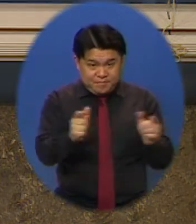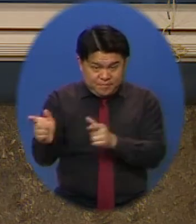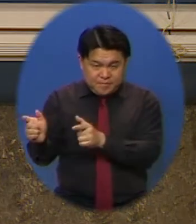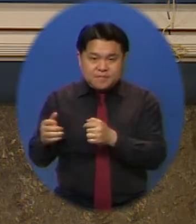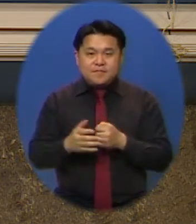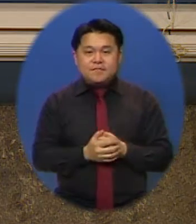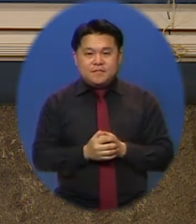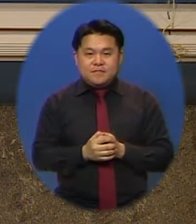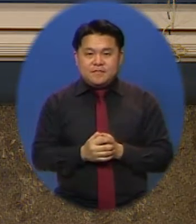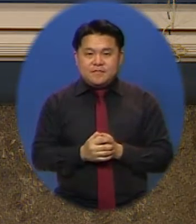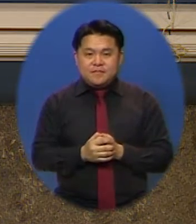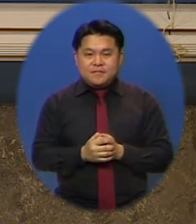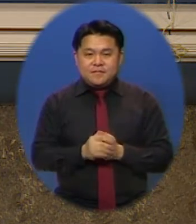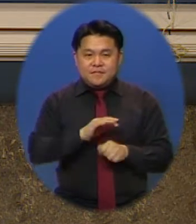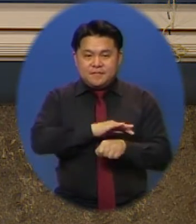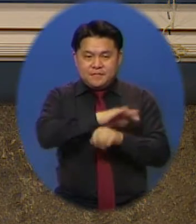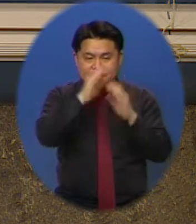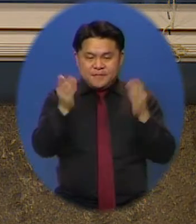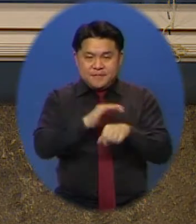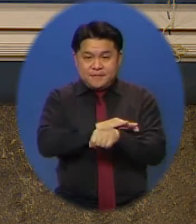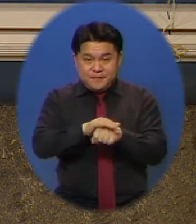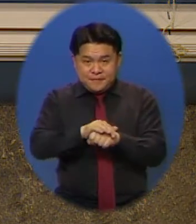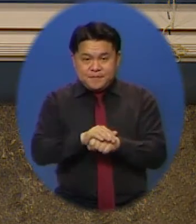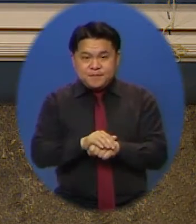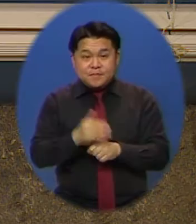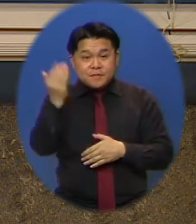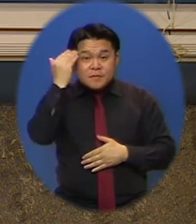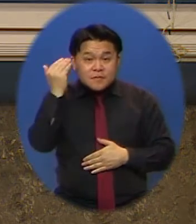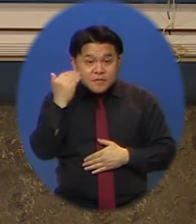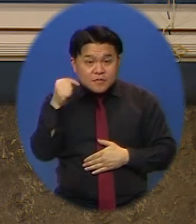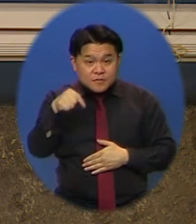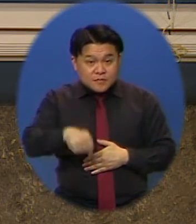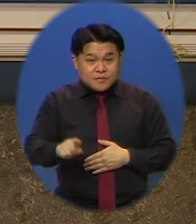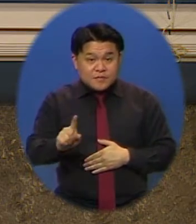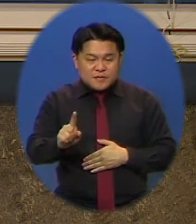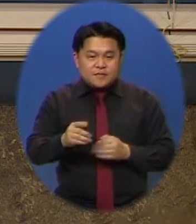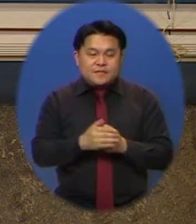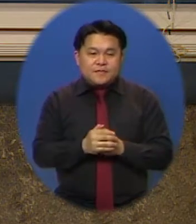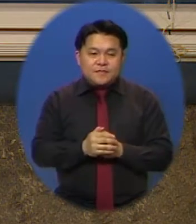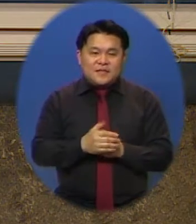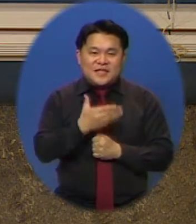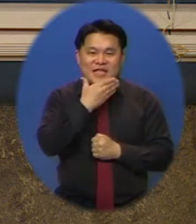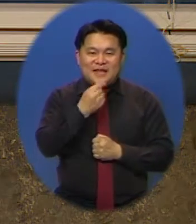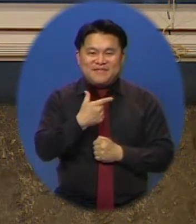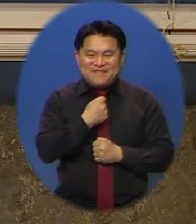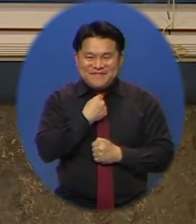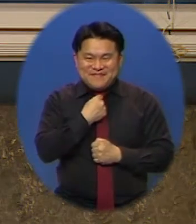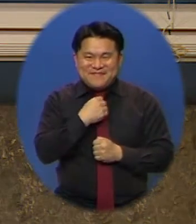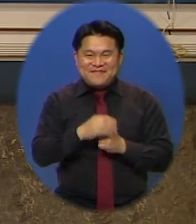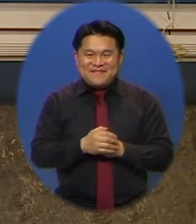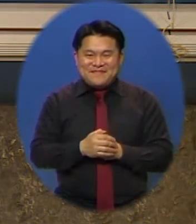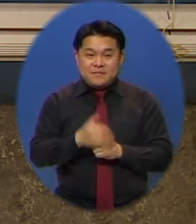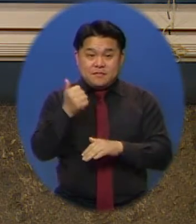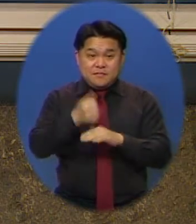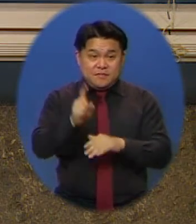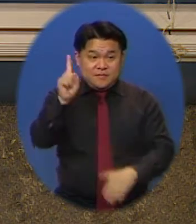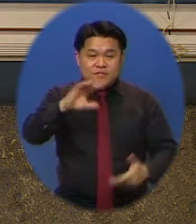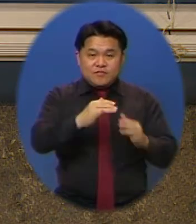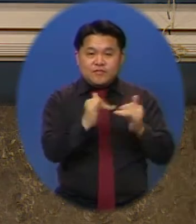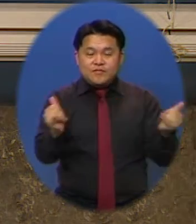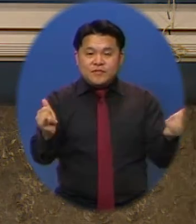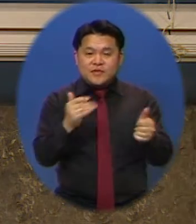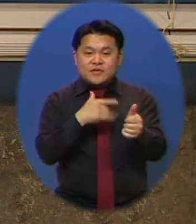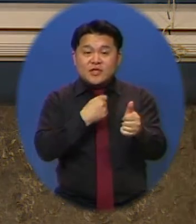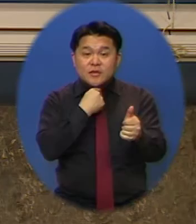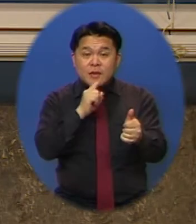복지부에서 정한 정책들이 다 잘 이루어져서 또 우리나라가 대한민국이 행복해지기를 바랍니다. 마지막으로